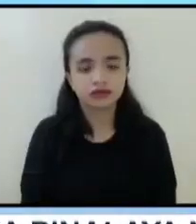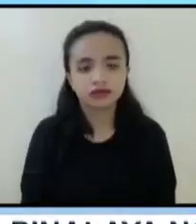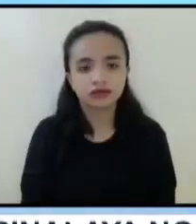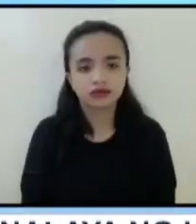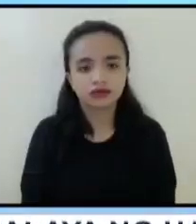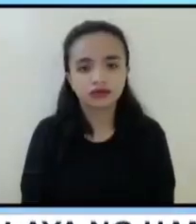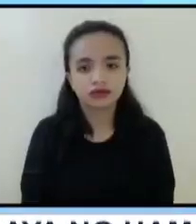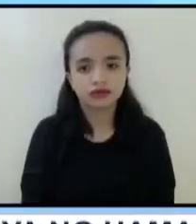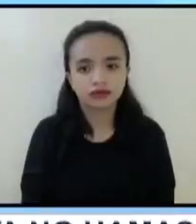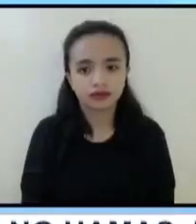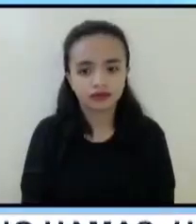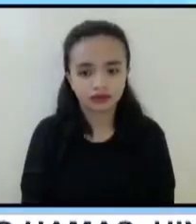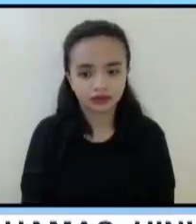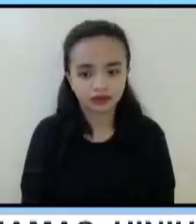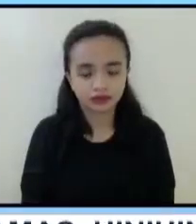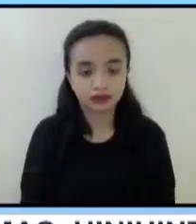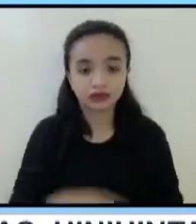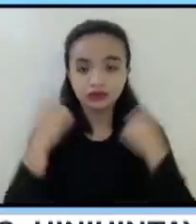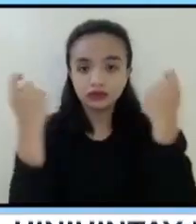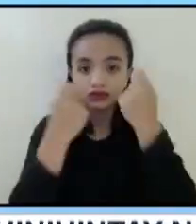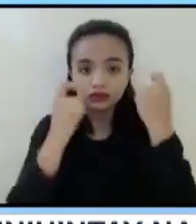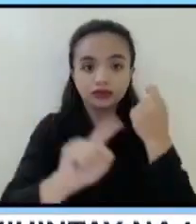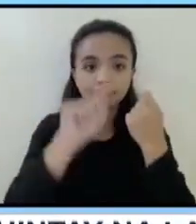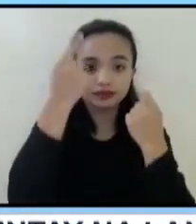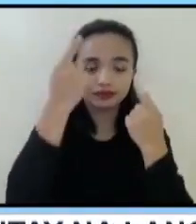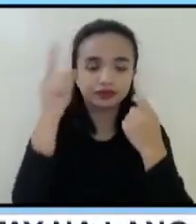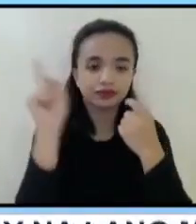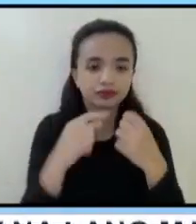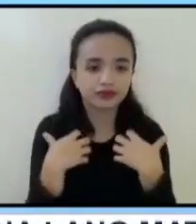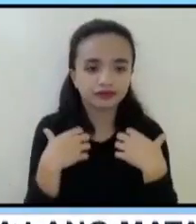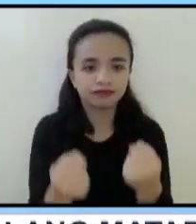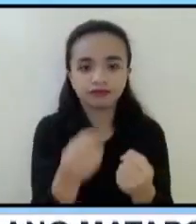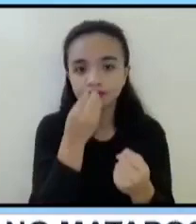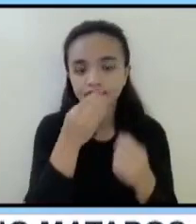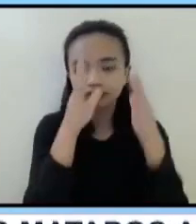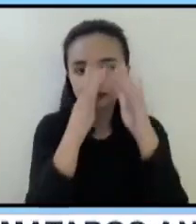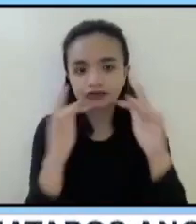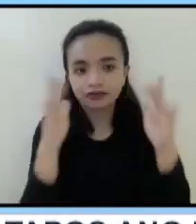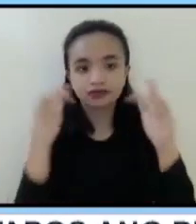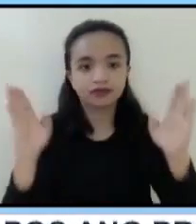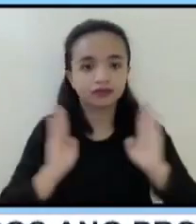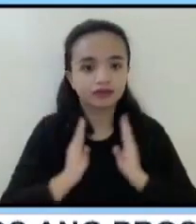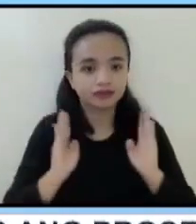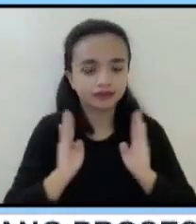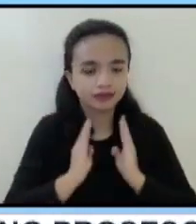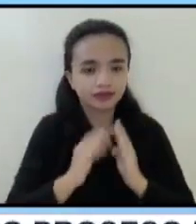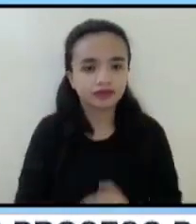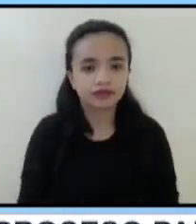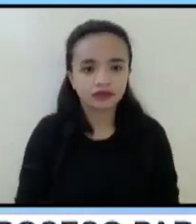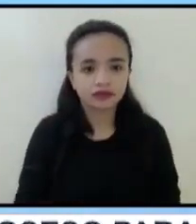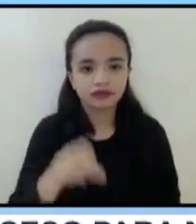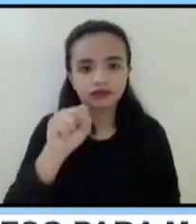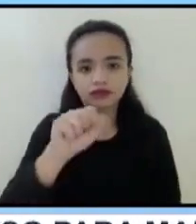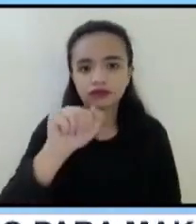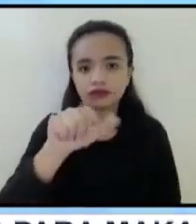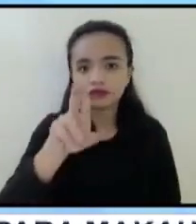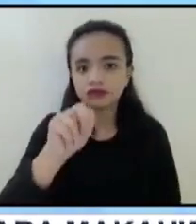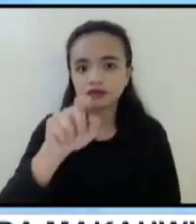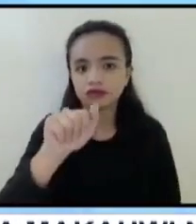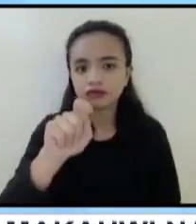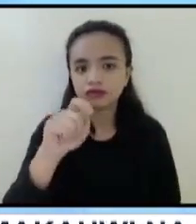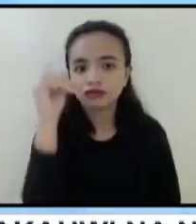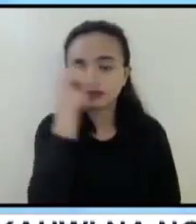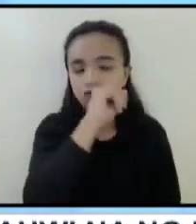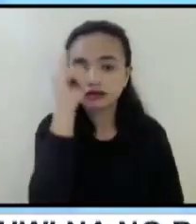Ipinagdiwang ang kauna-unahang Salunat Healthy Food Festival sa Baguio City. Ang Salunat ay Ilocano word na ang ibig sabihin